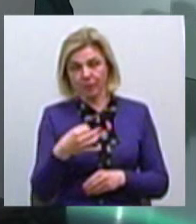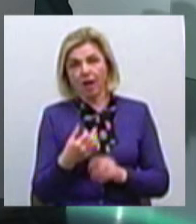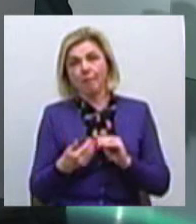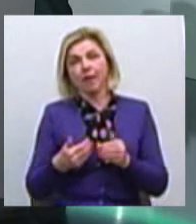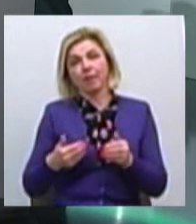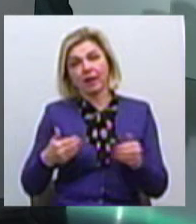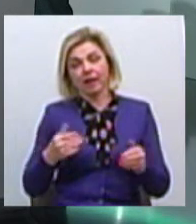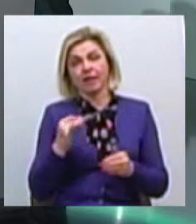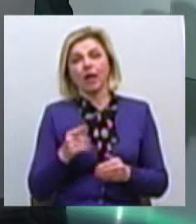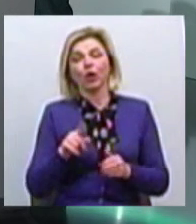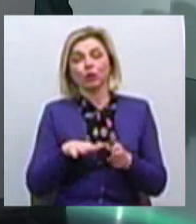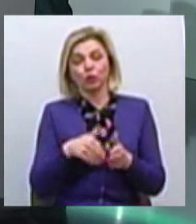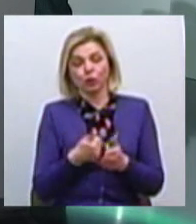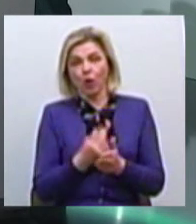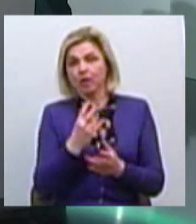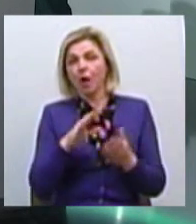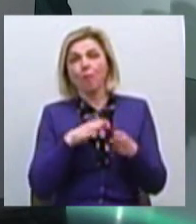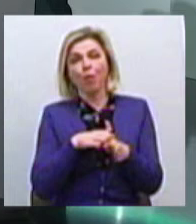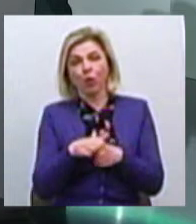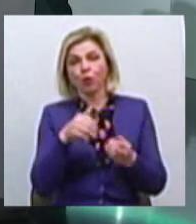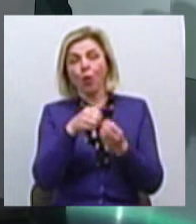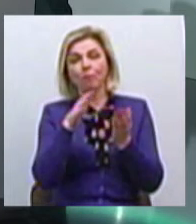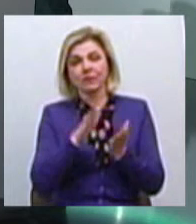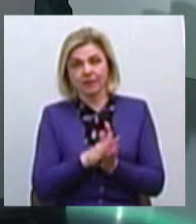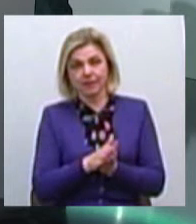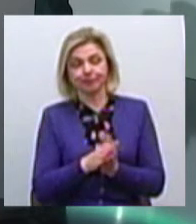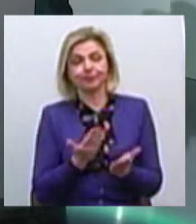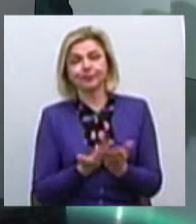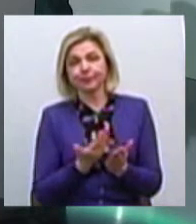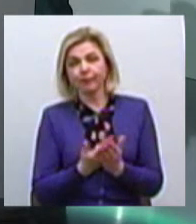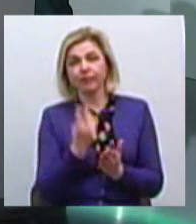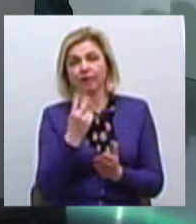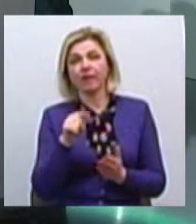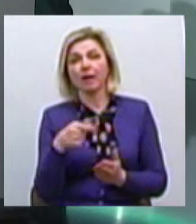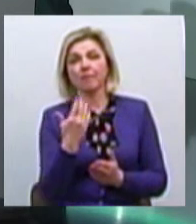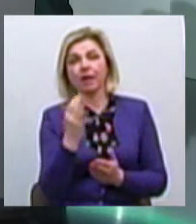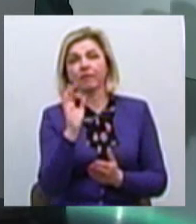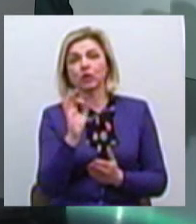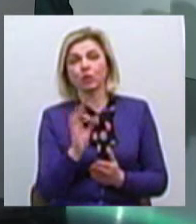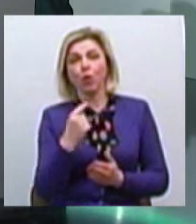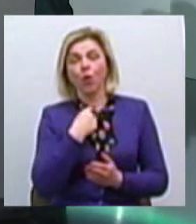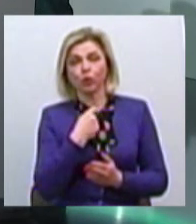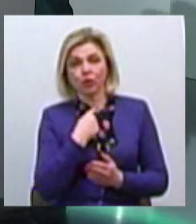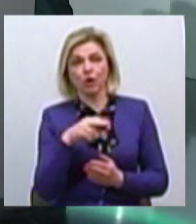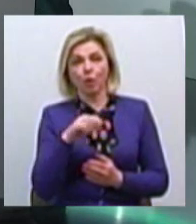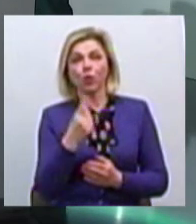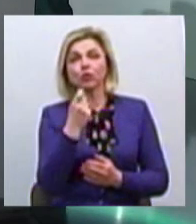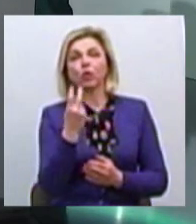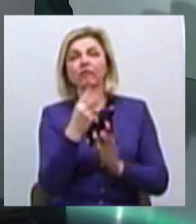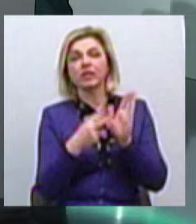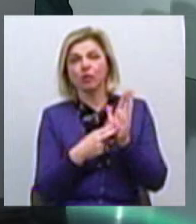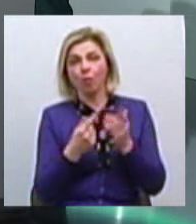попередні і навіть досі ще не в повному обсязі, близько 2,5% голосів, досі по 127